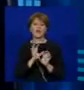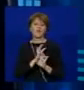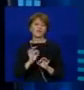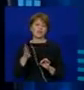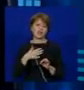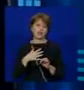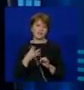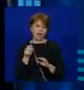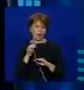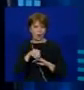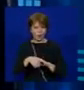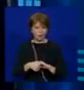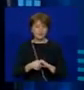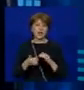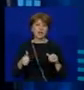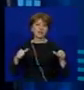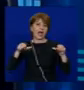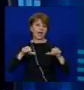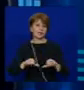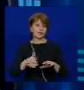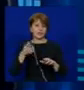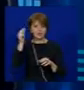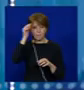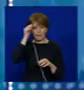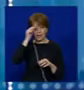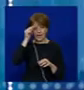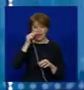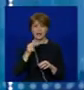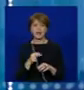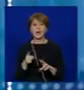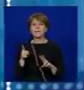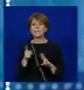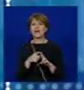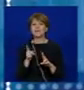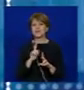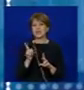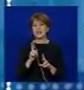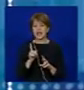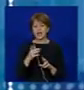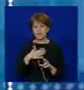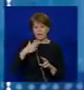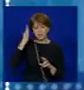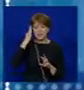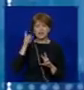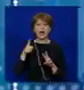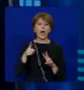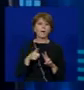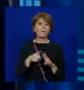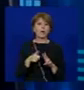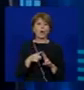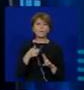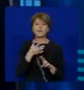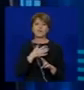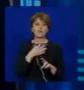задушава България. И всички това защото ДПС и ПС не са имали министри, но Прокопиев и кръга Капитал 30 години. Наистина